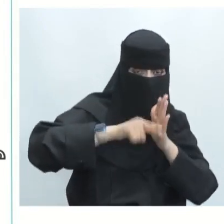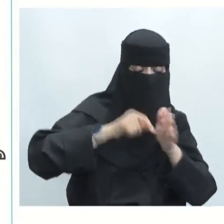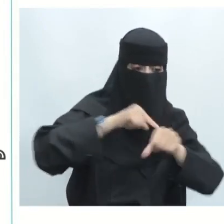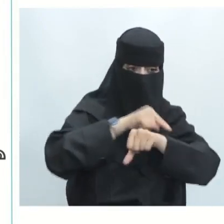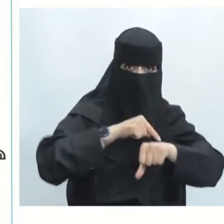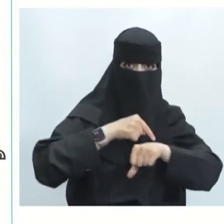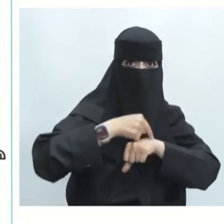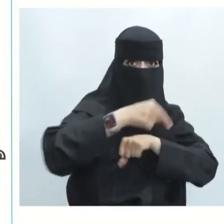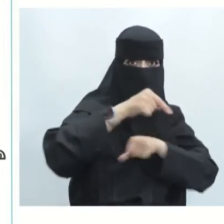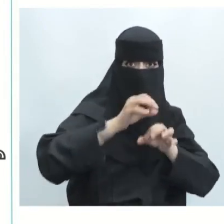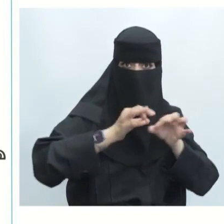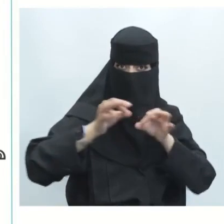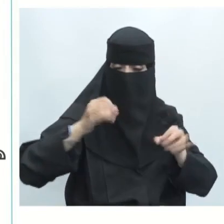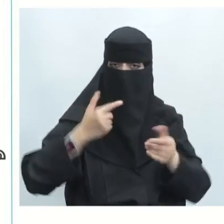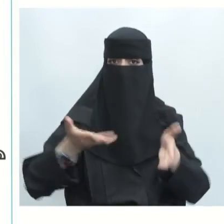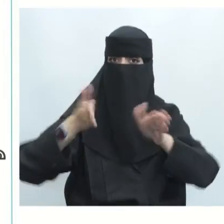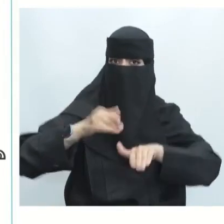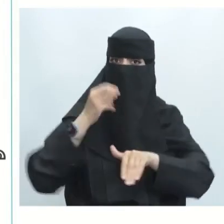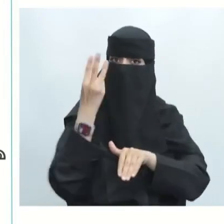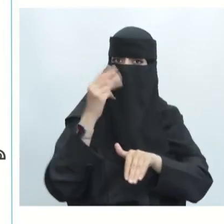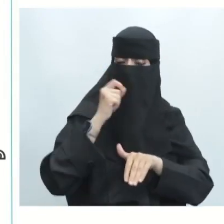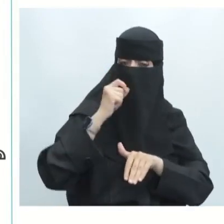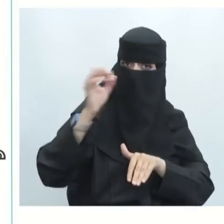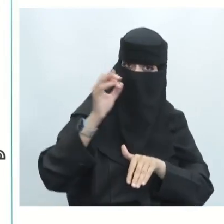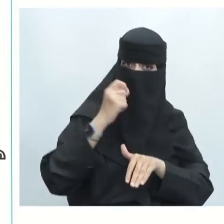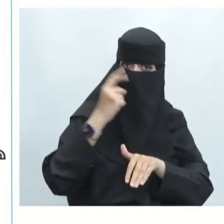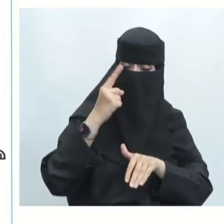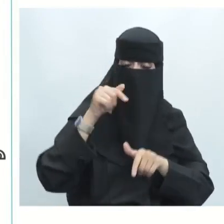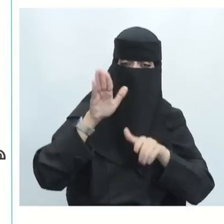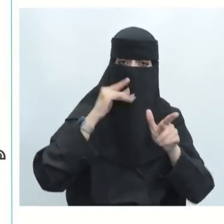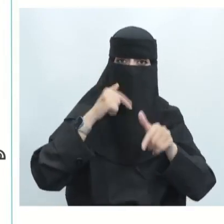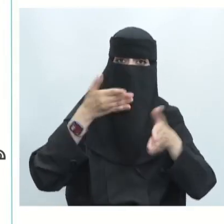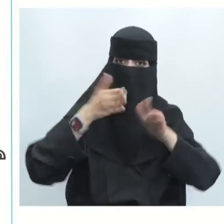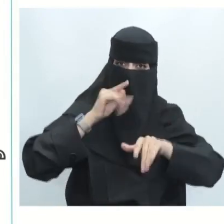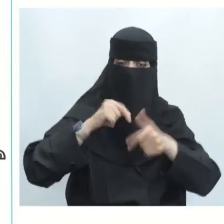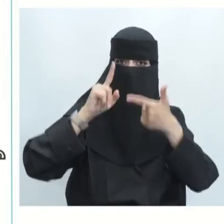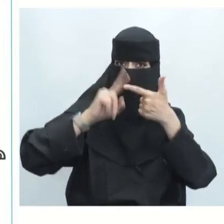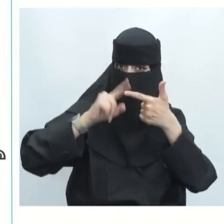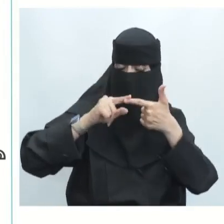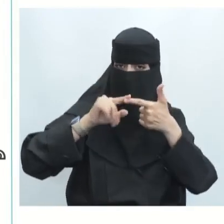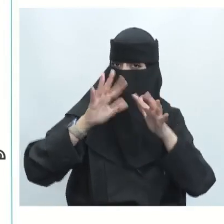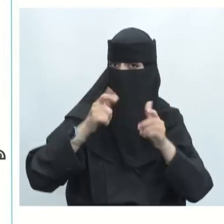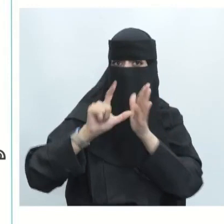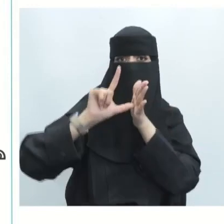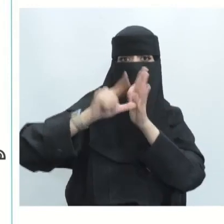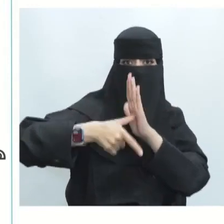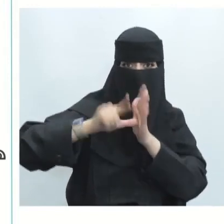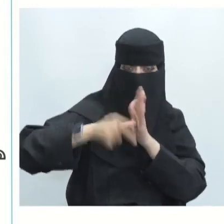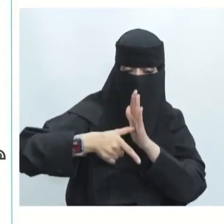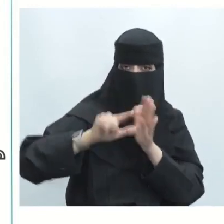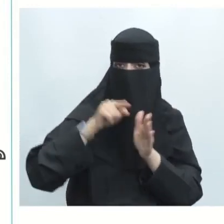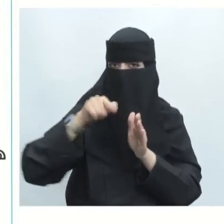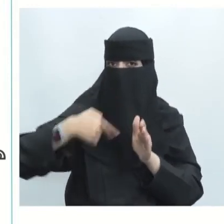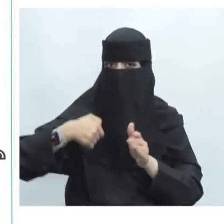المدى باكثر من ثلاث سنوات وكذلك التخطيط الاخر وهو التخطيط الاوبريشن و او ما